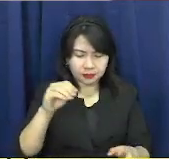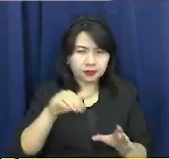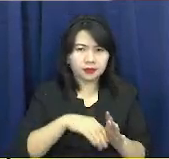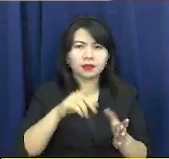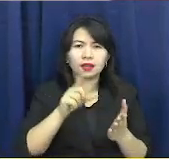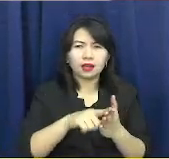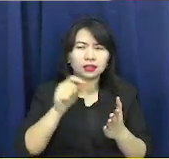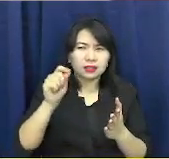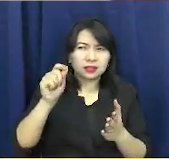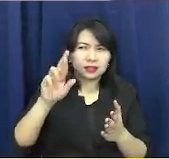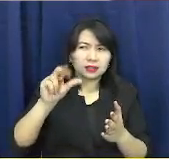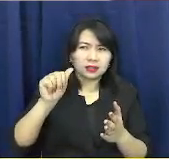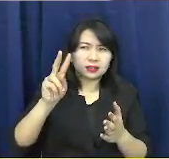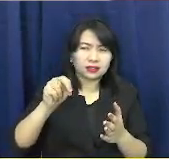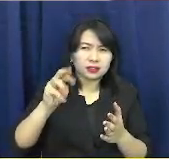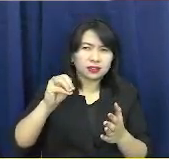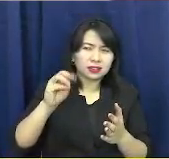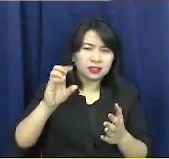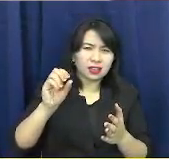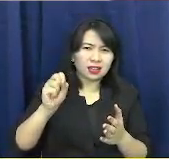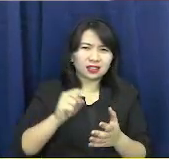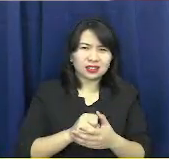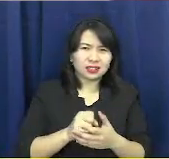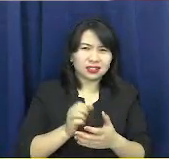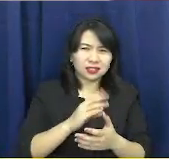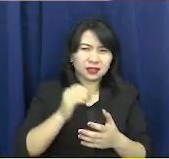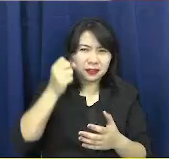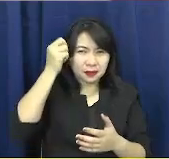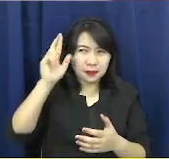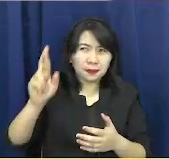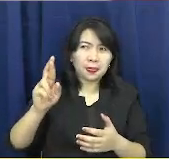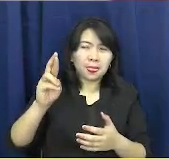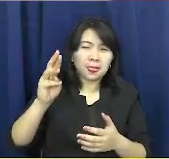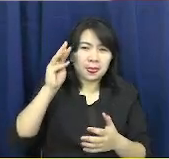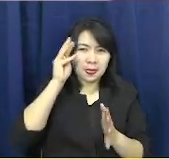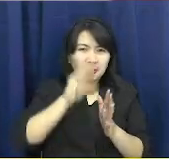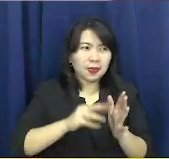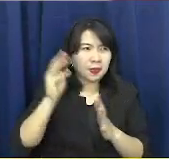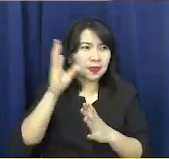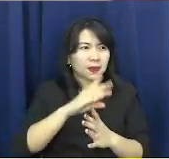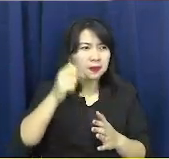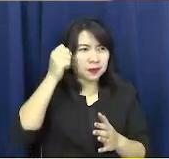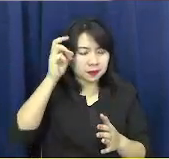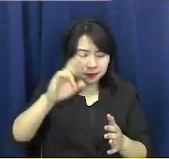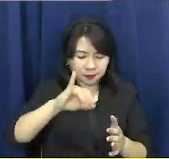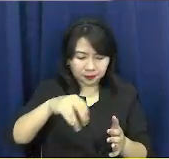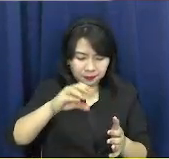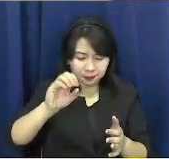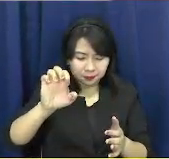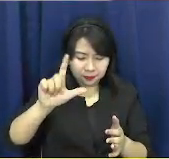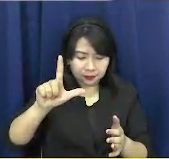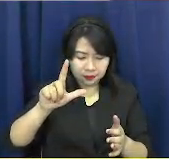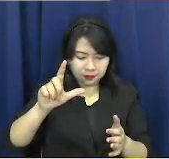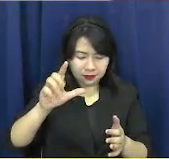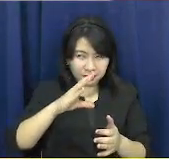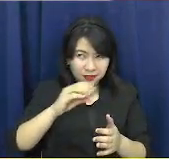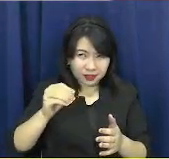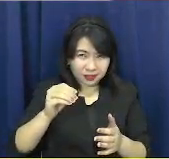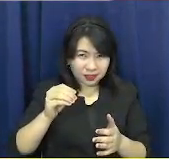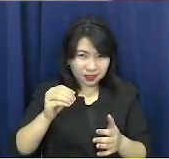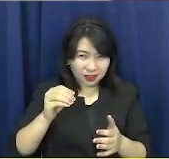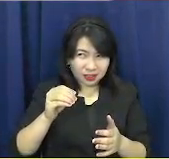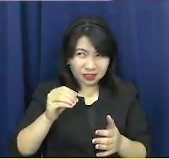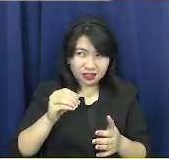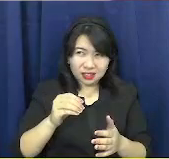kayo kila Sir Michael Dumiden, kila Sir Michael Bagyon, kila Sir Joel Tandoy, nilagay kayo dyan kila Sir Marlon Diso,